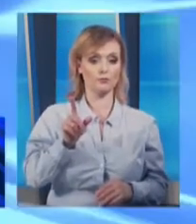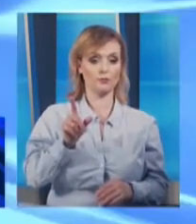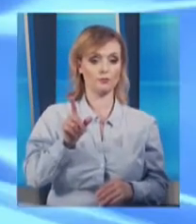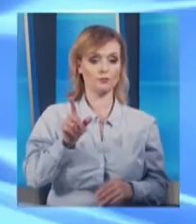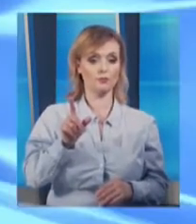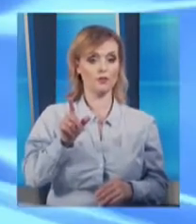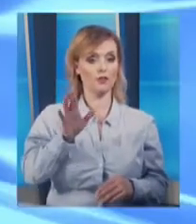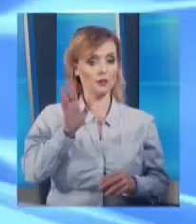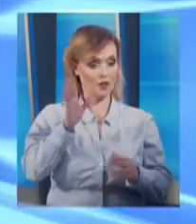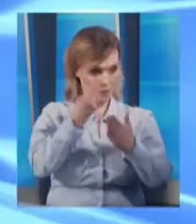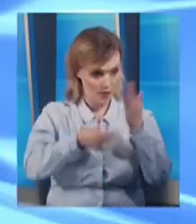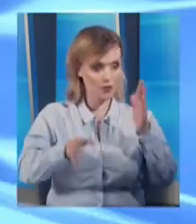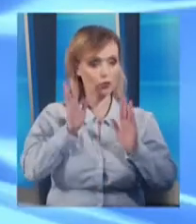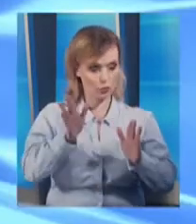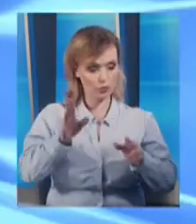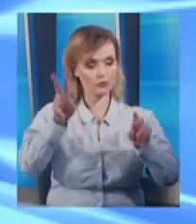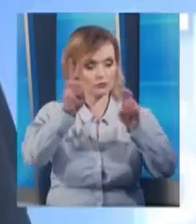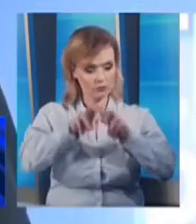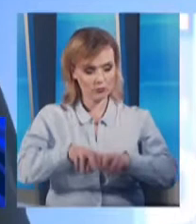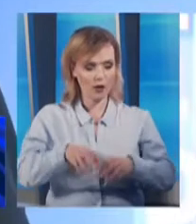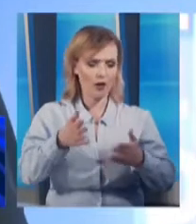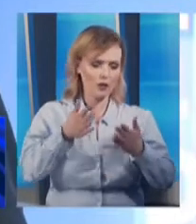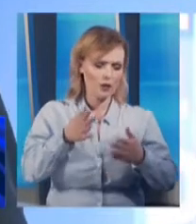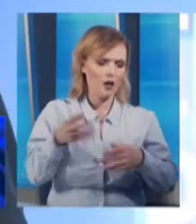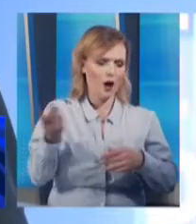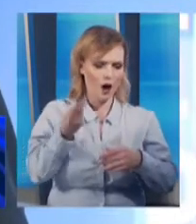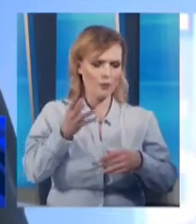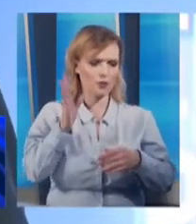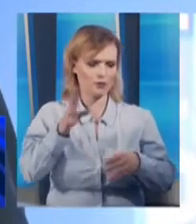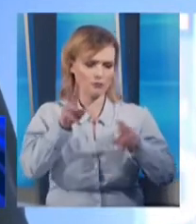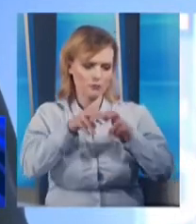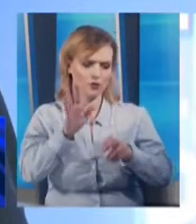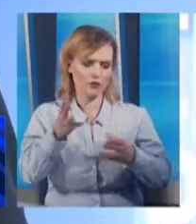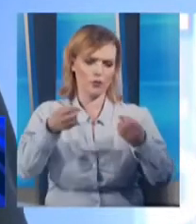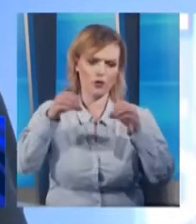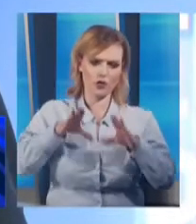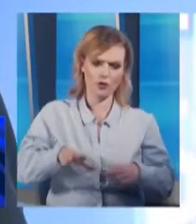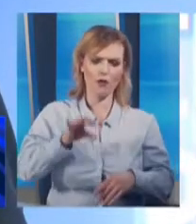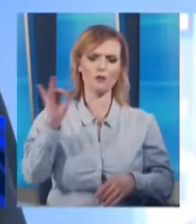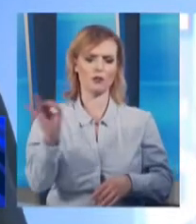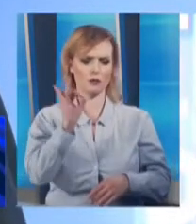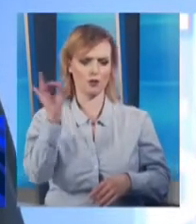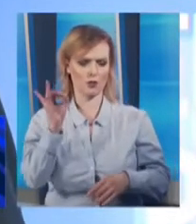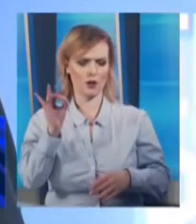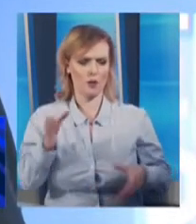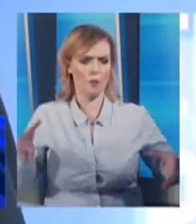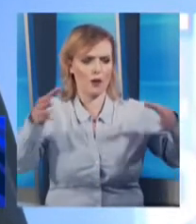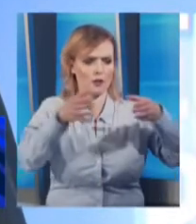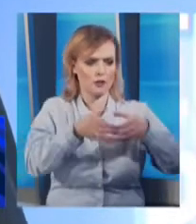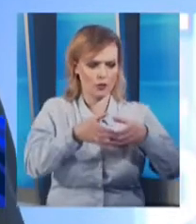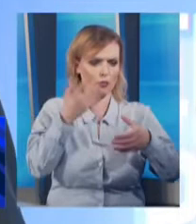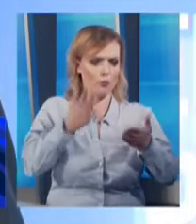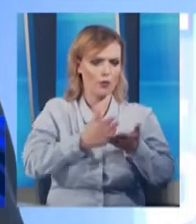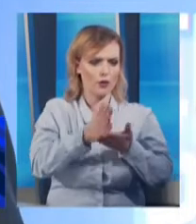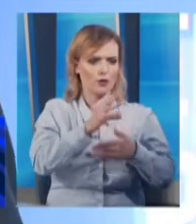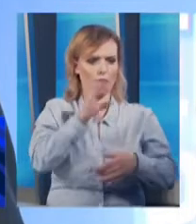pierderea o veți analiza în cazul sigur, în care... Sigur, ambele lucruri sunt analizate și sunt luate decizii în interesul Partidului Acțiunii Solidarității,